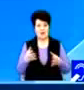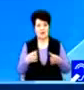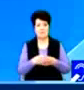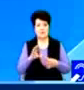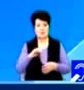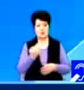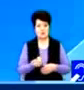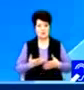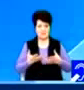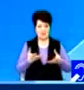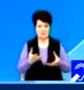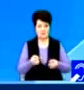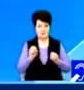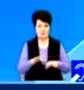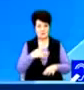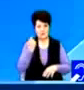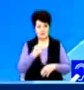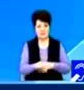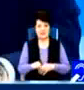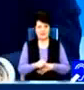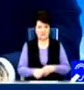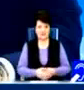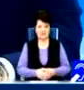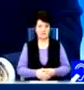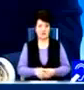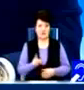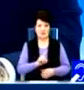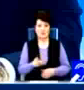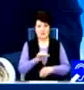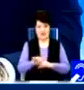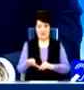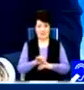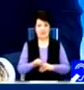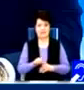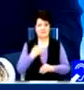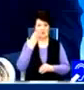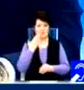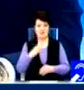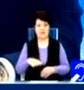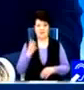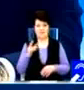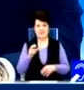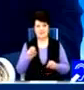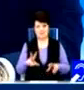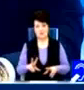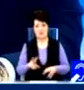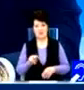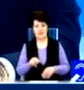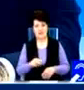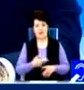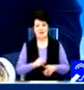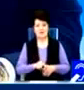socialiștilor ar influența deciziile de politică externă spre exemp ar fi și un afront în adresa României în special ar fi Eu cred că este